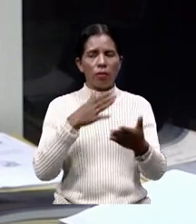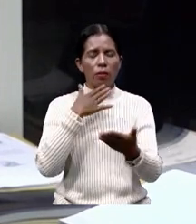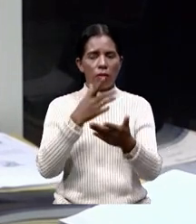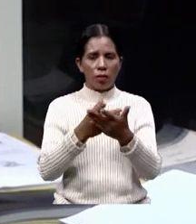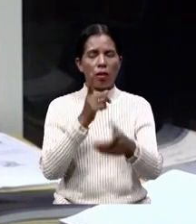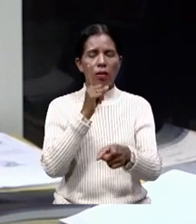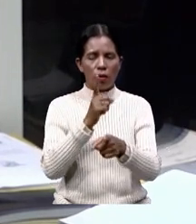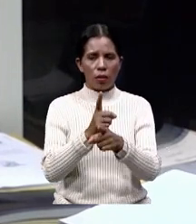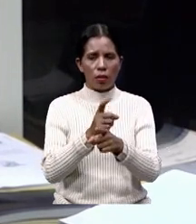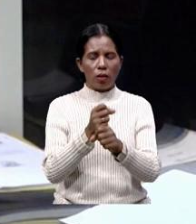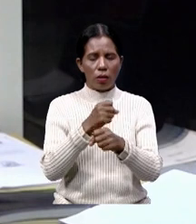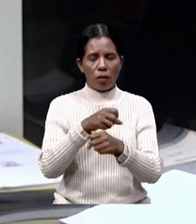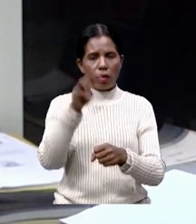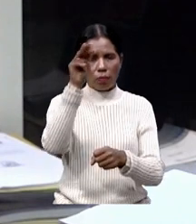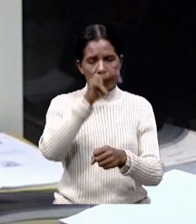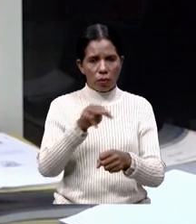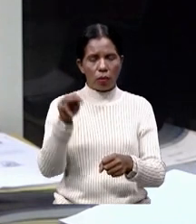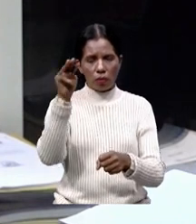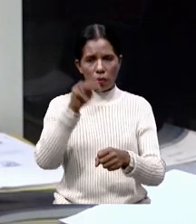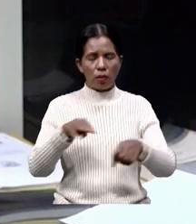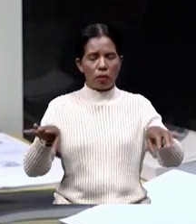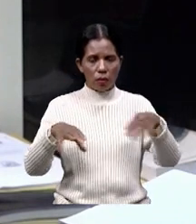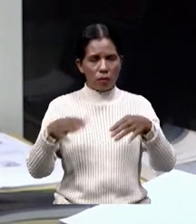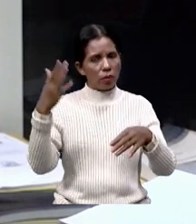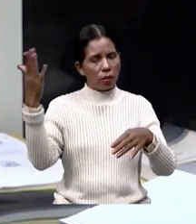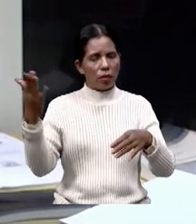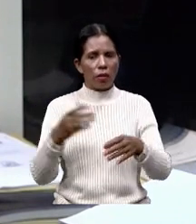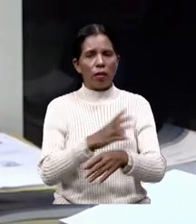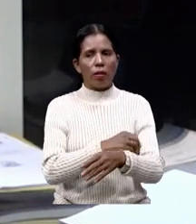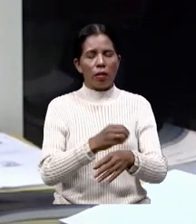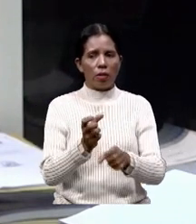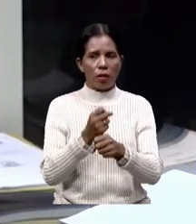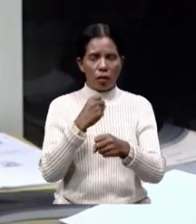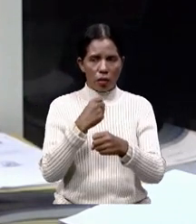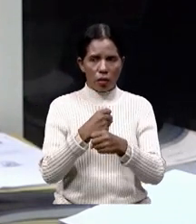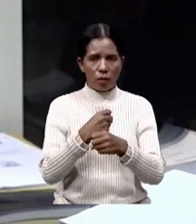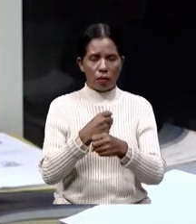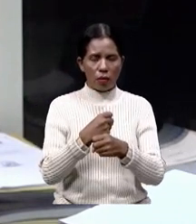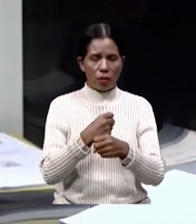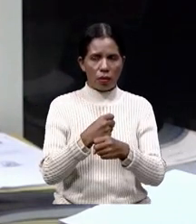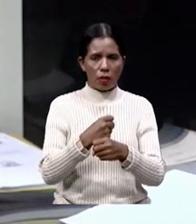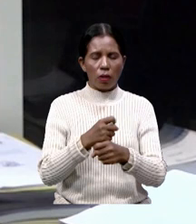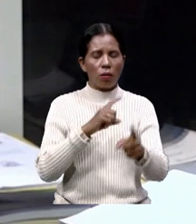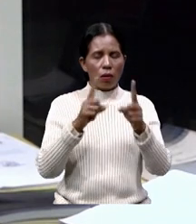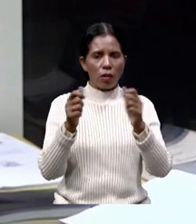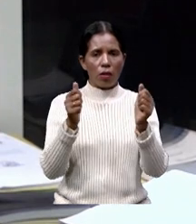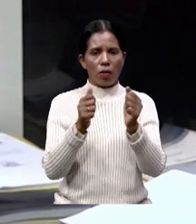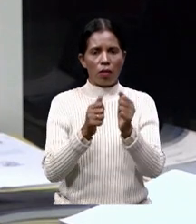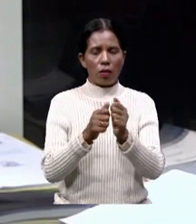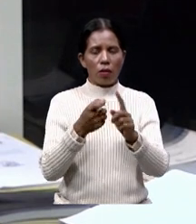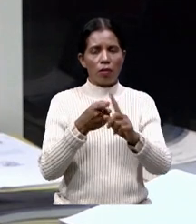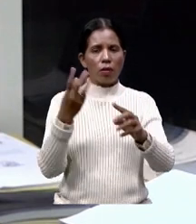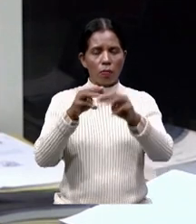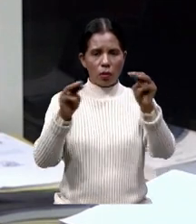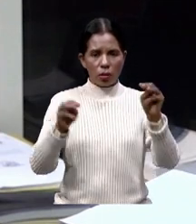nebe halo monitor si sa ba servisi e trinu pois de halo consultação mai husi mai ia